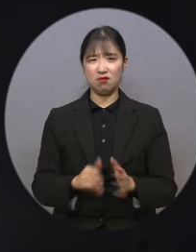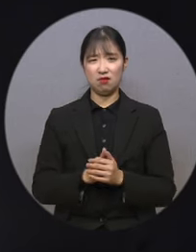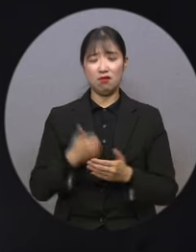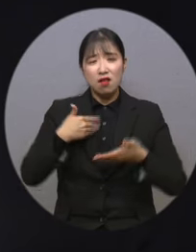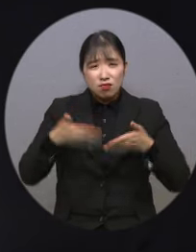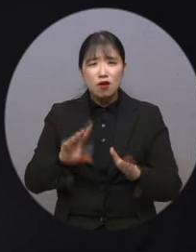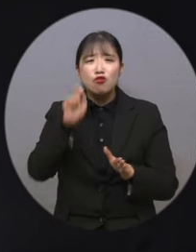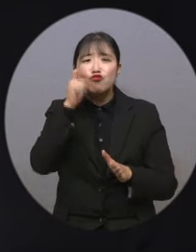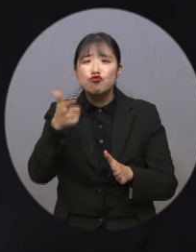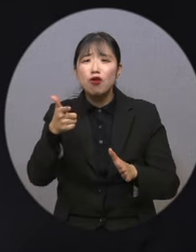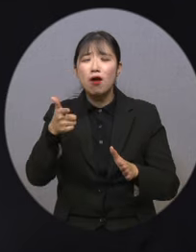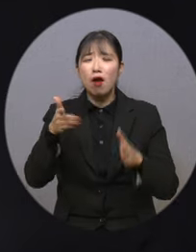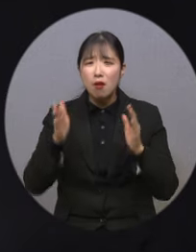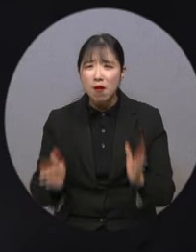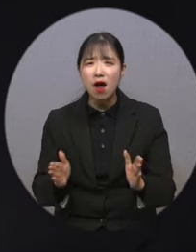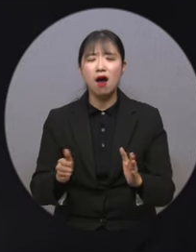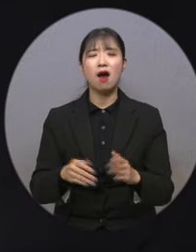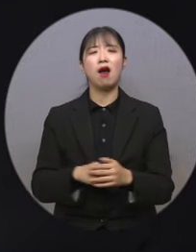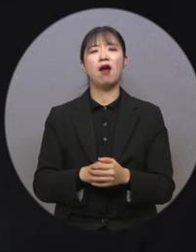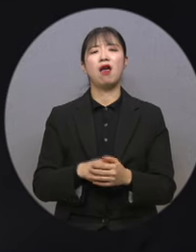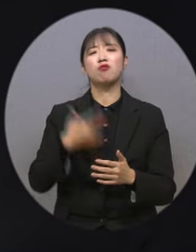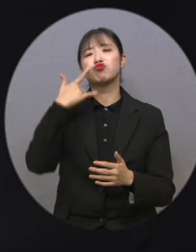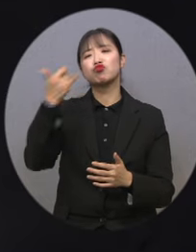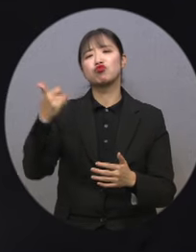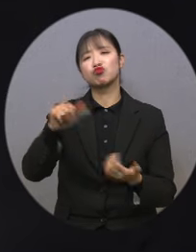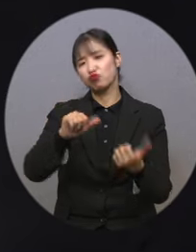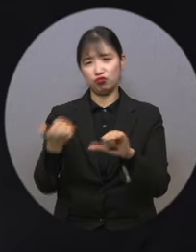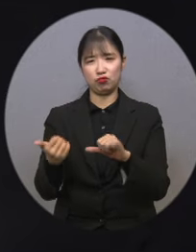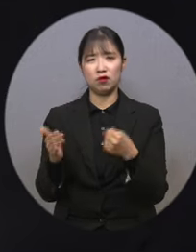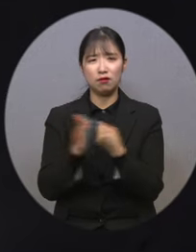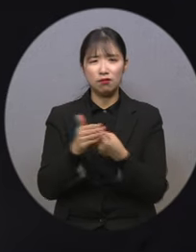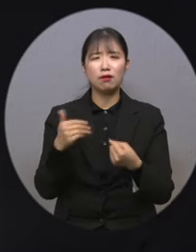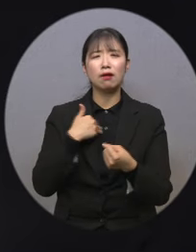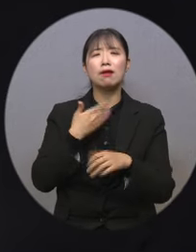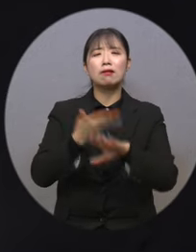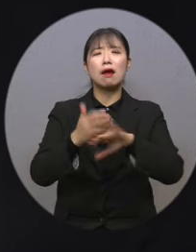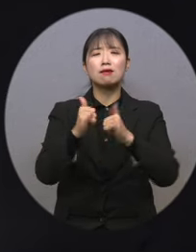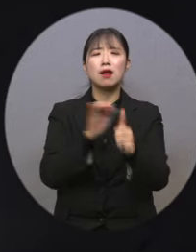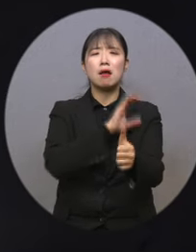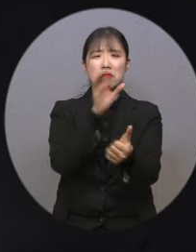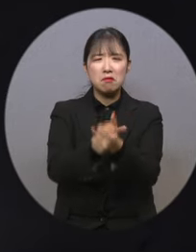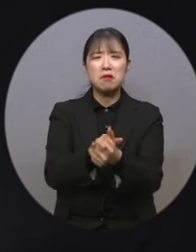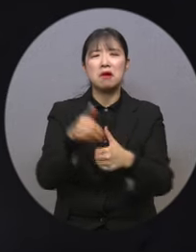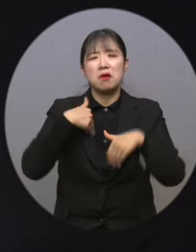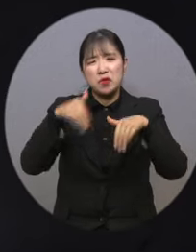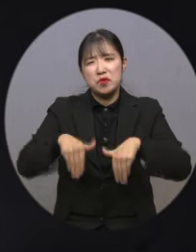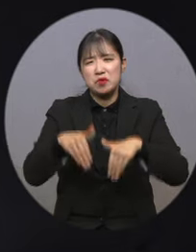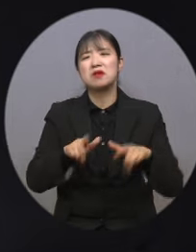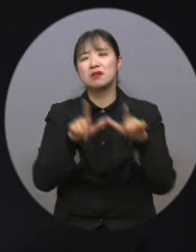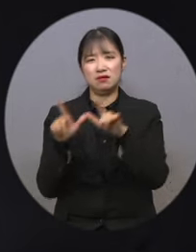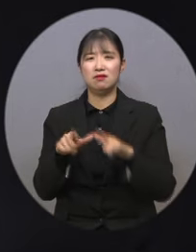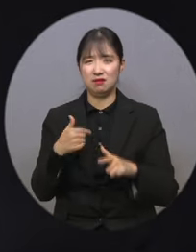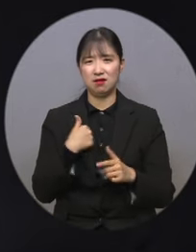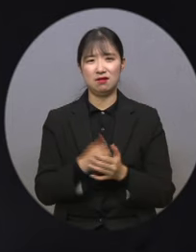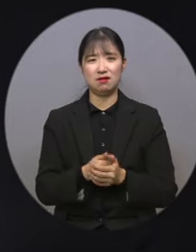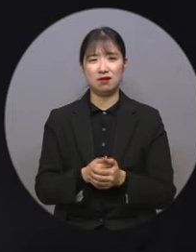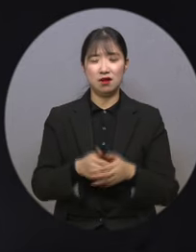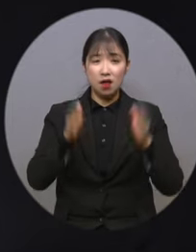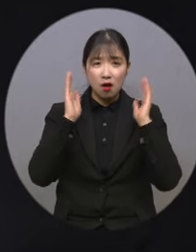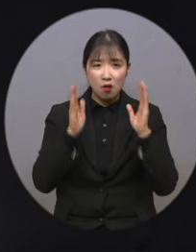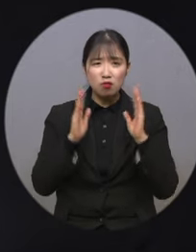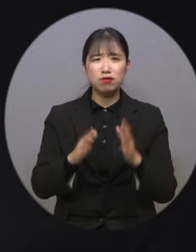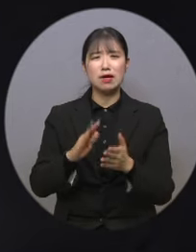돌아갔죠. 그래서 남의 집에 시골에서 머슴을 살았어. 진주에서. 초등학교 때 머슴 사는데 공부만 하면